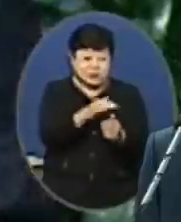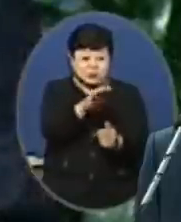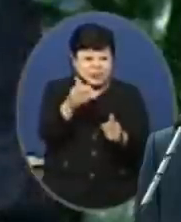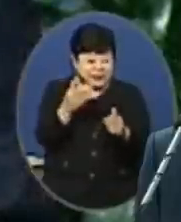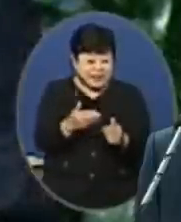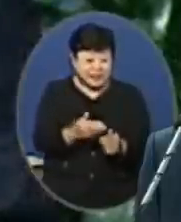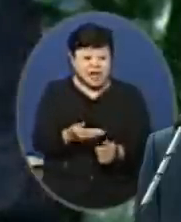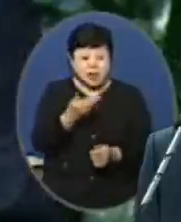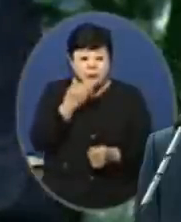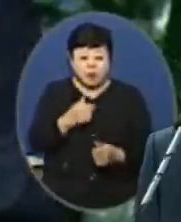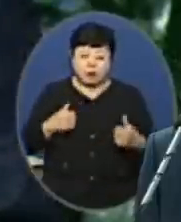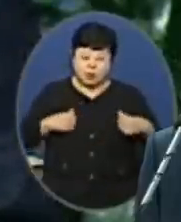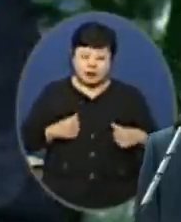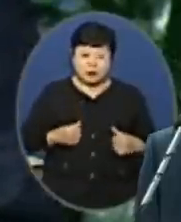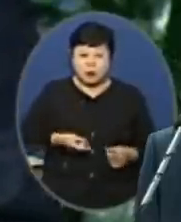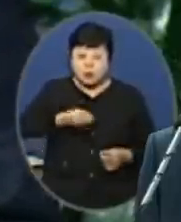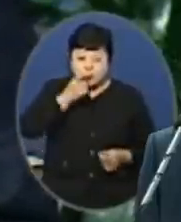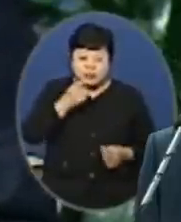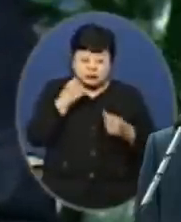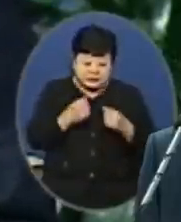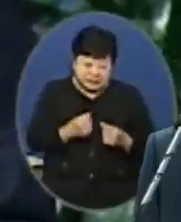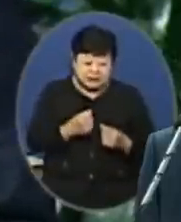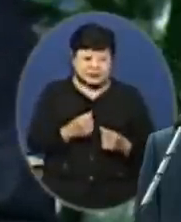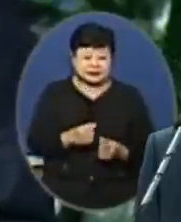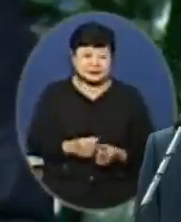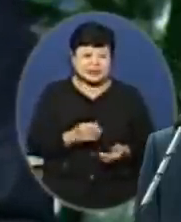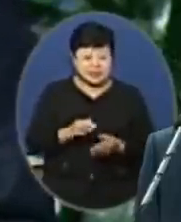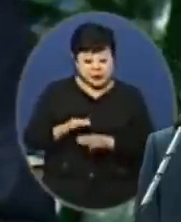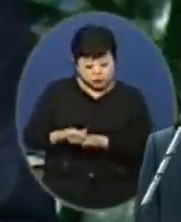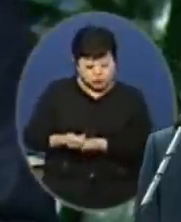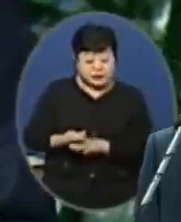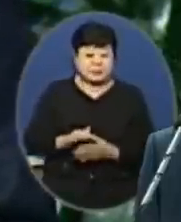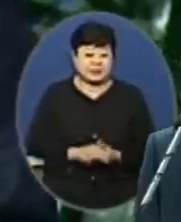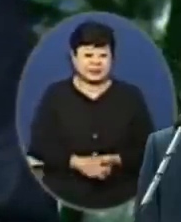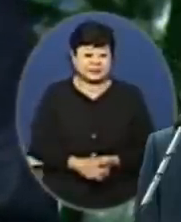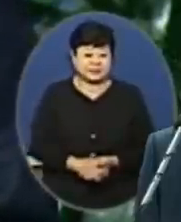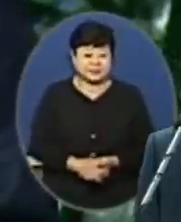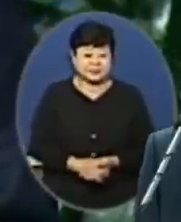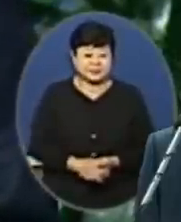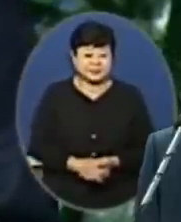우리에게 먹고 입고 마시고 살 것을 예비해 주신다는 것입니다.